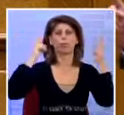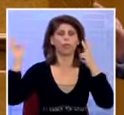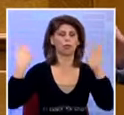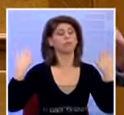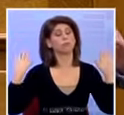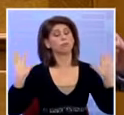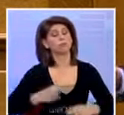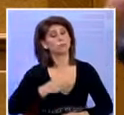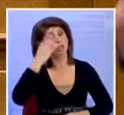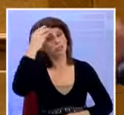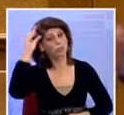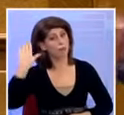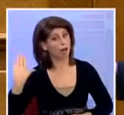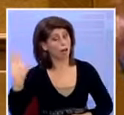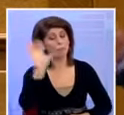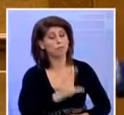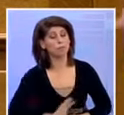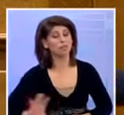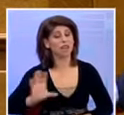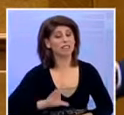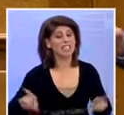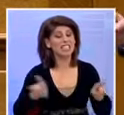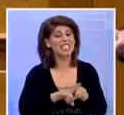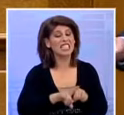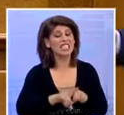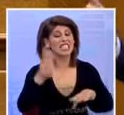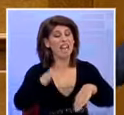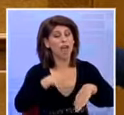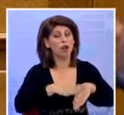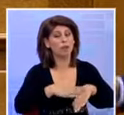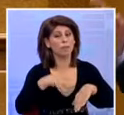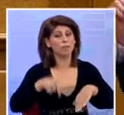κύριε Τσίπρα, μη ψάχνετε για συνενόχους. Εδώ